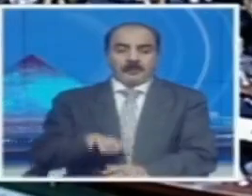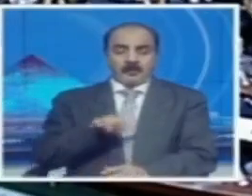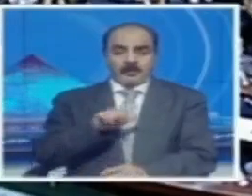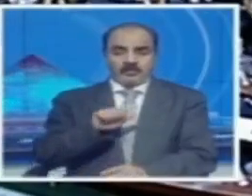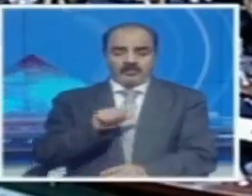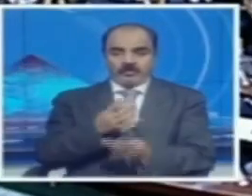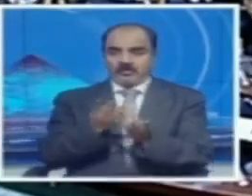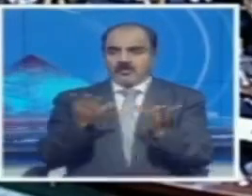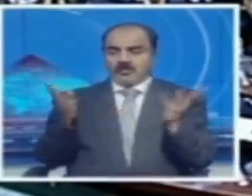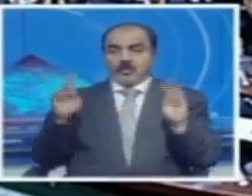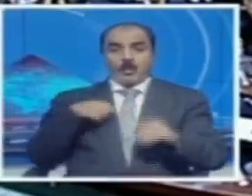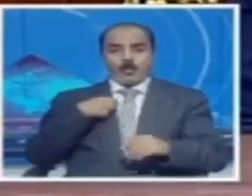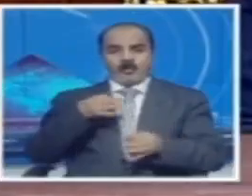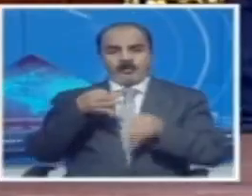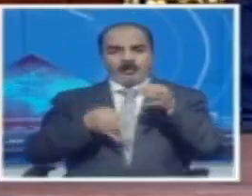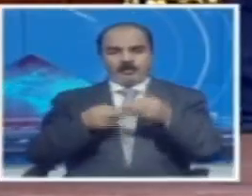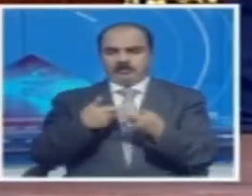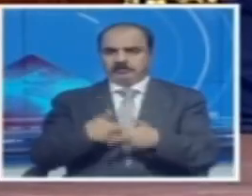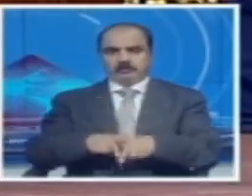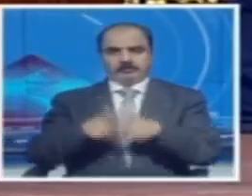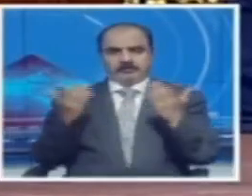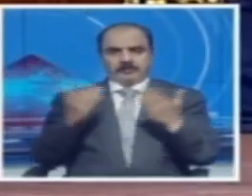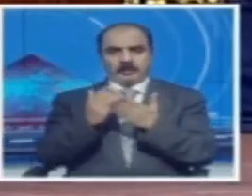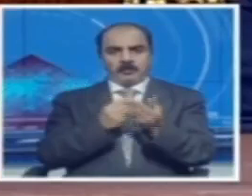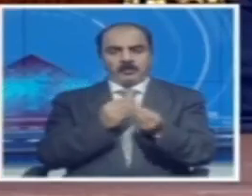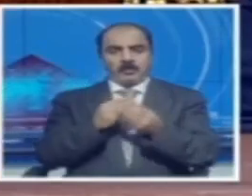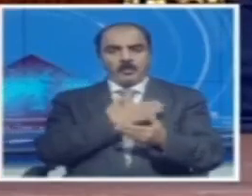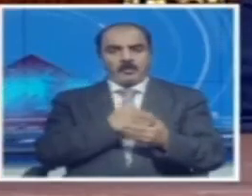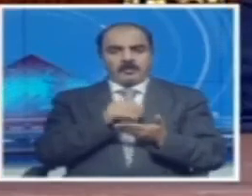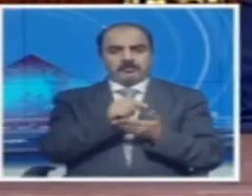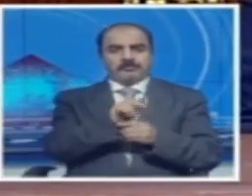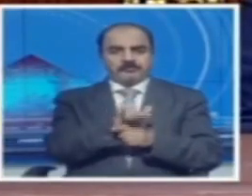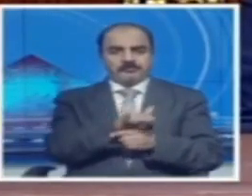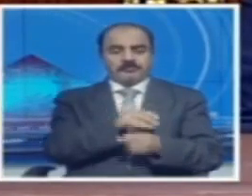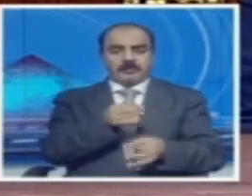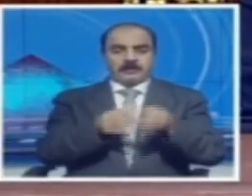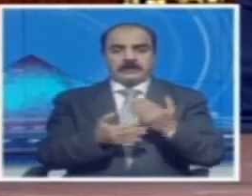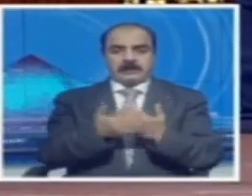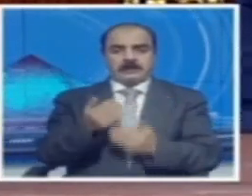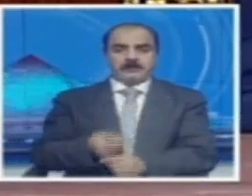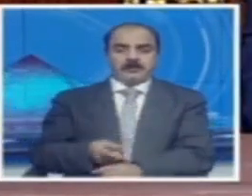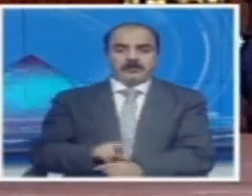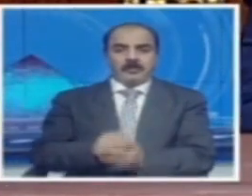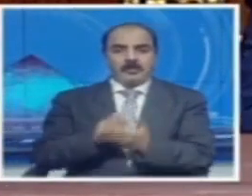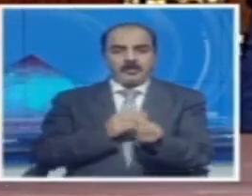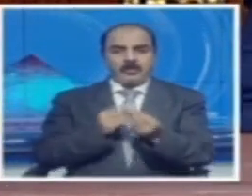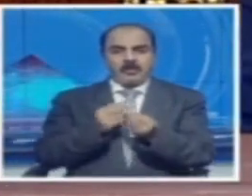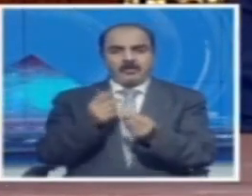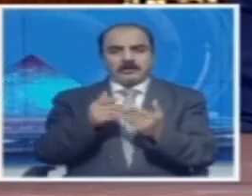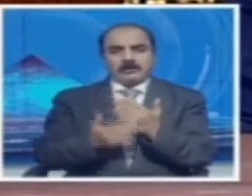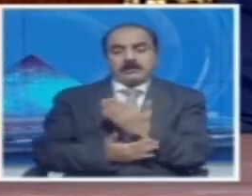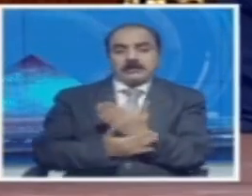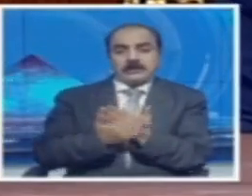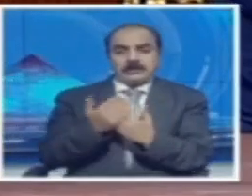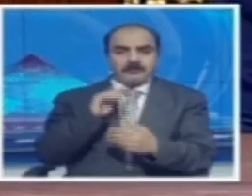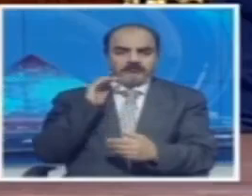أمام النواب وزير المالية يكشف عن زيادة مخصصات الدعم الاجتماعي بالموازنة الجديدة ويؤكد خلق اقتصاد